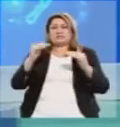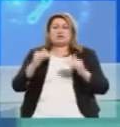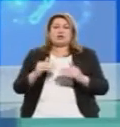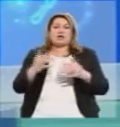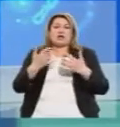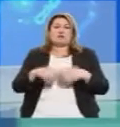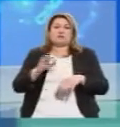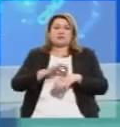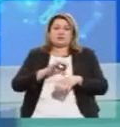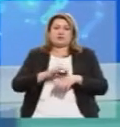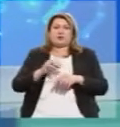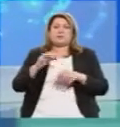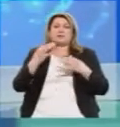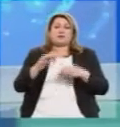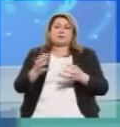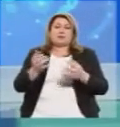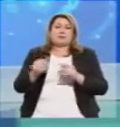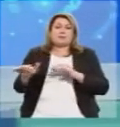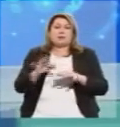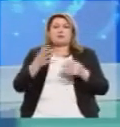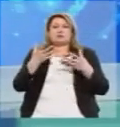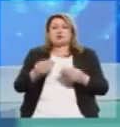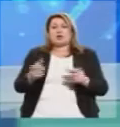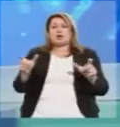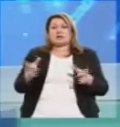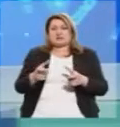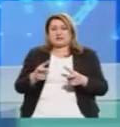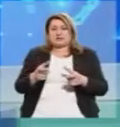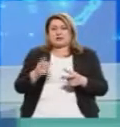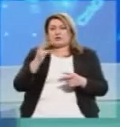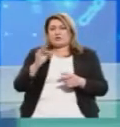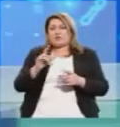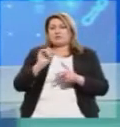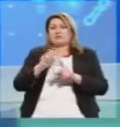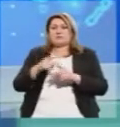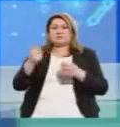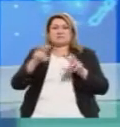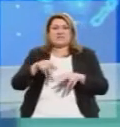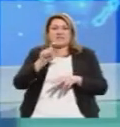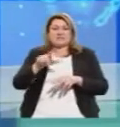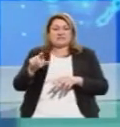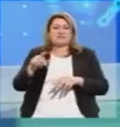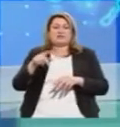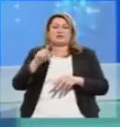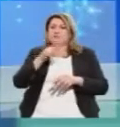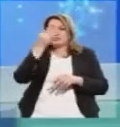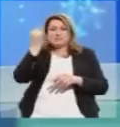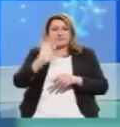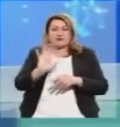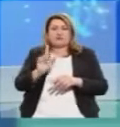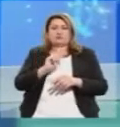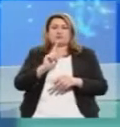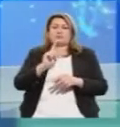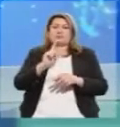числа заболевших позволили принять меры по смягчению карантина. Однако, по словам специалистов, населению не стоит забывать о том,